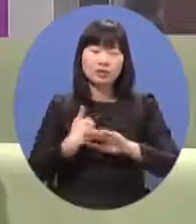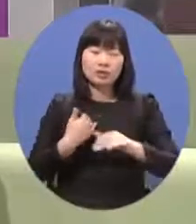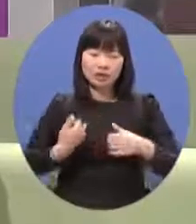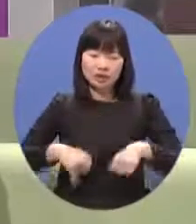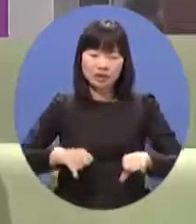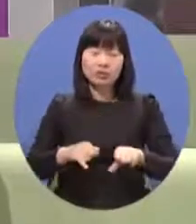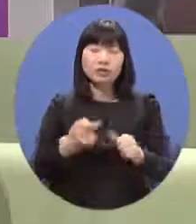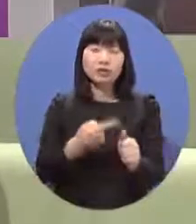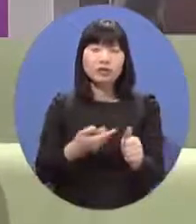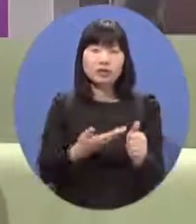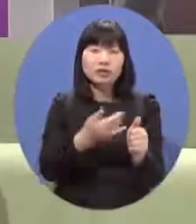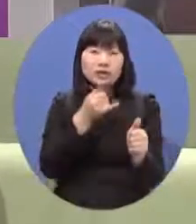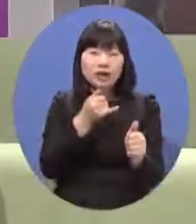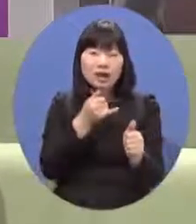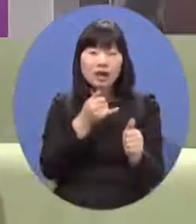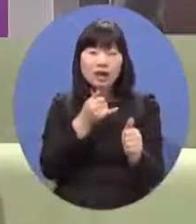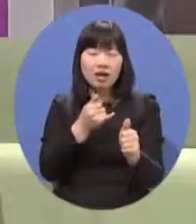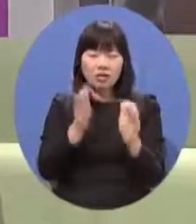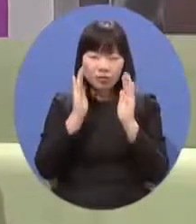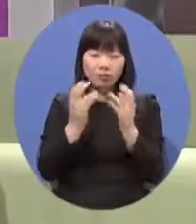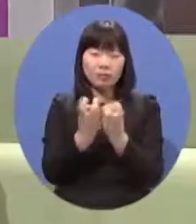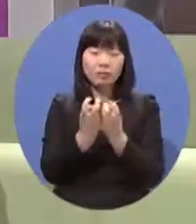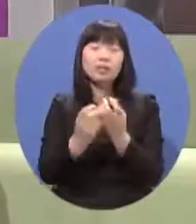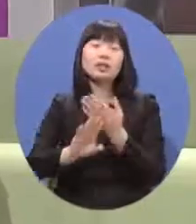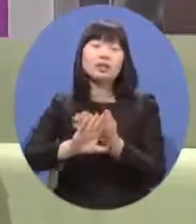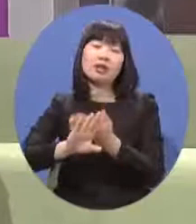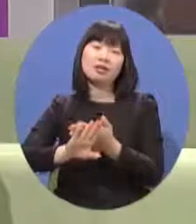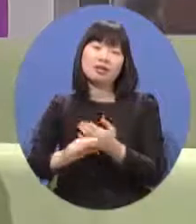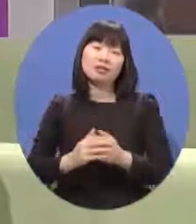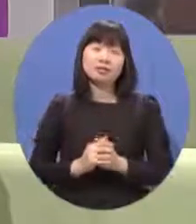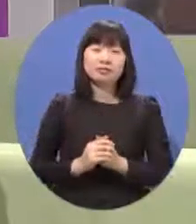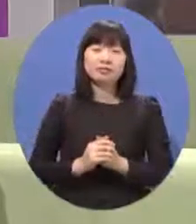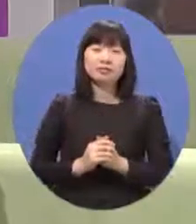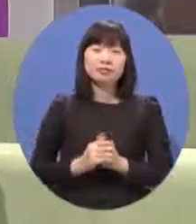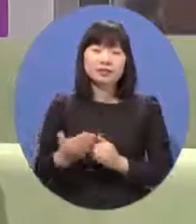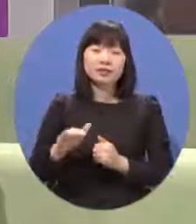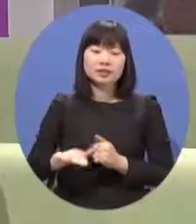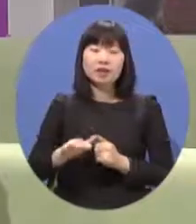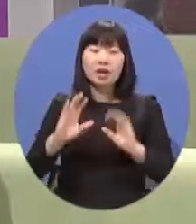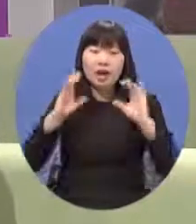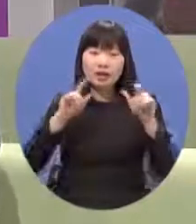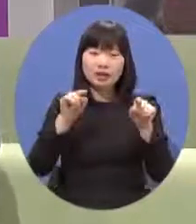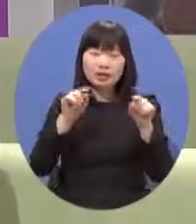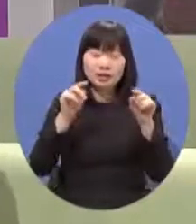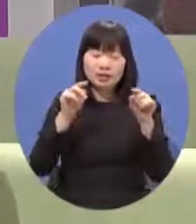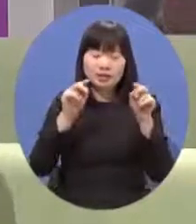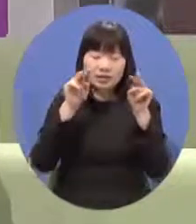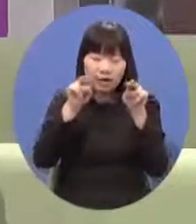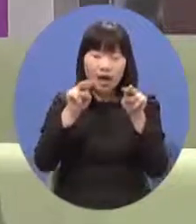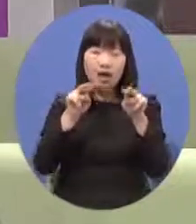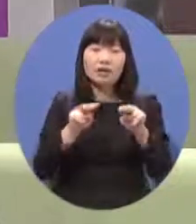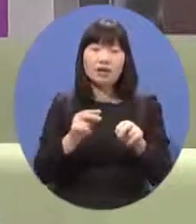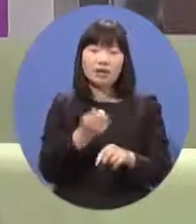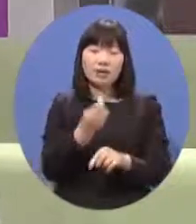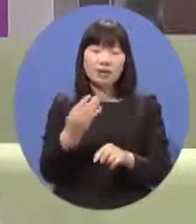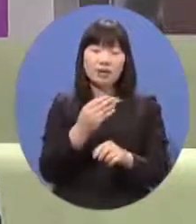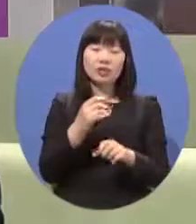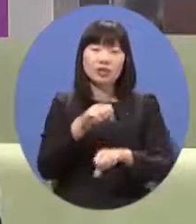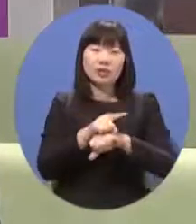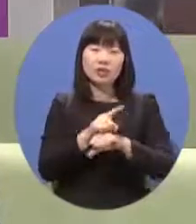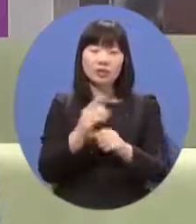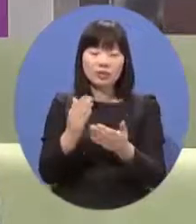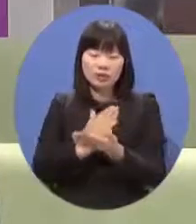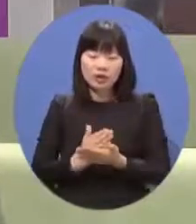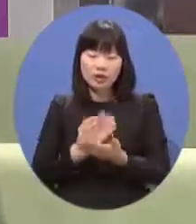근데 쌍둥이도 맞는 학습 스타일이 달라요. 네. 그런데 이제 이런 아이들을 이제 몇 가지 성향으로 딱 분류하기는 사실